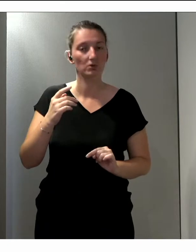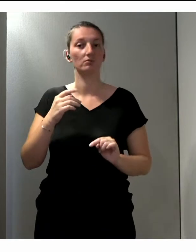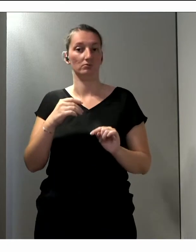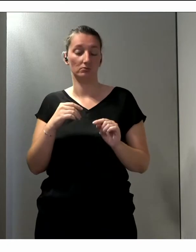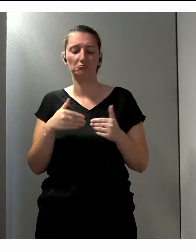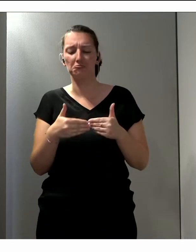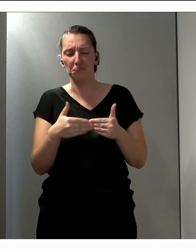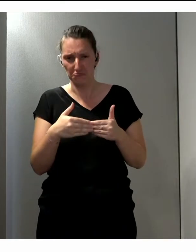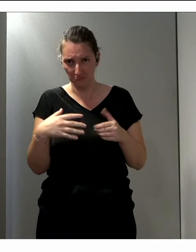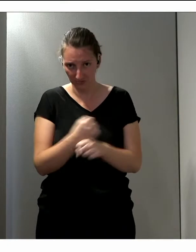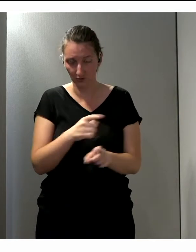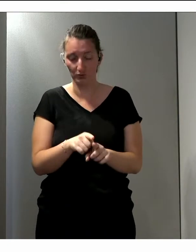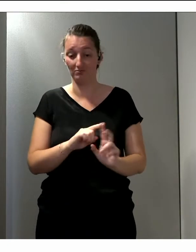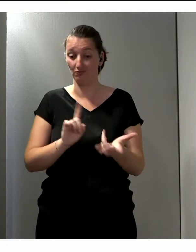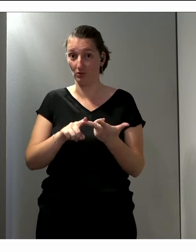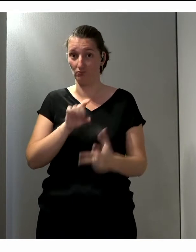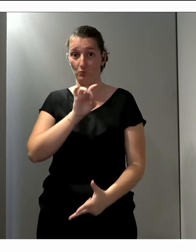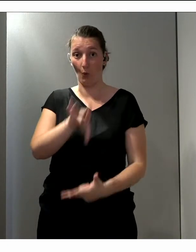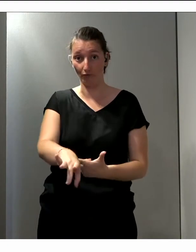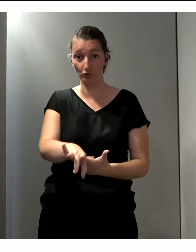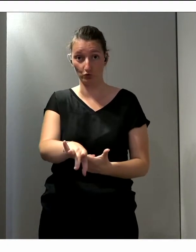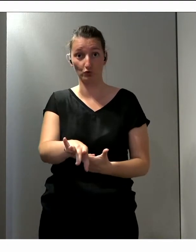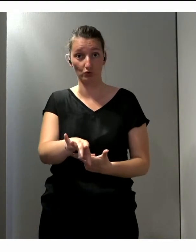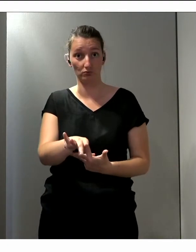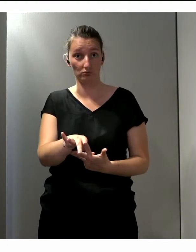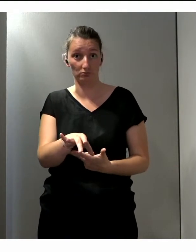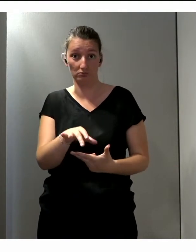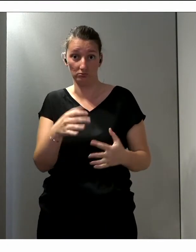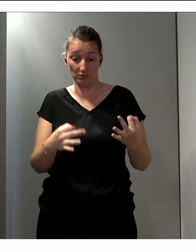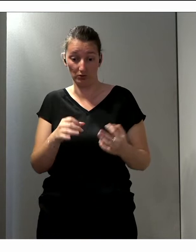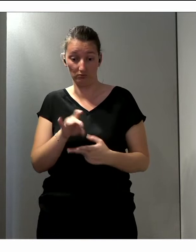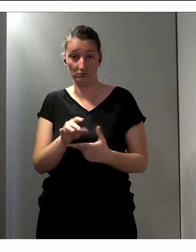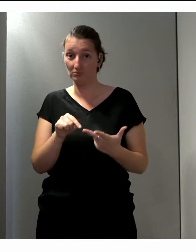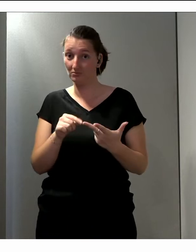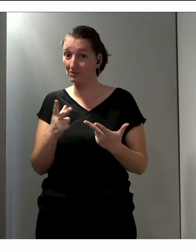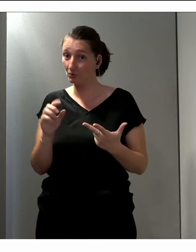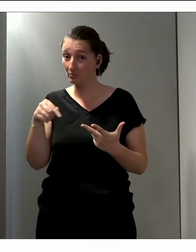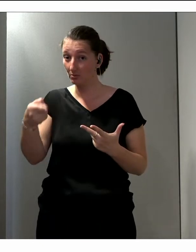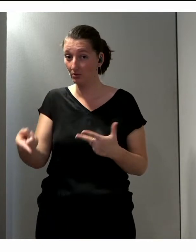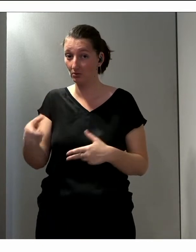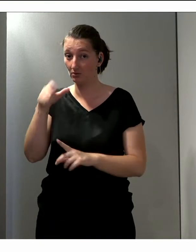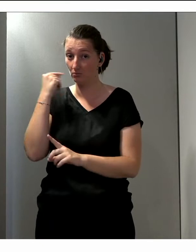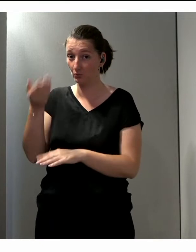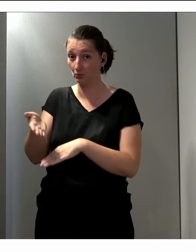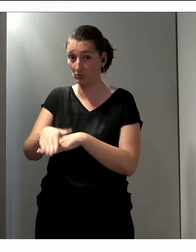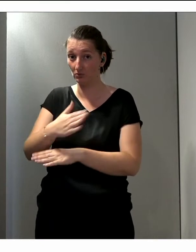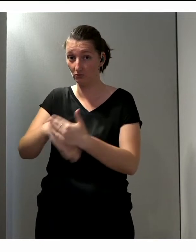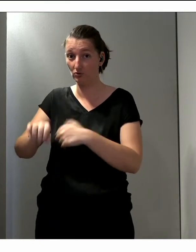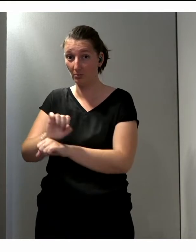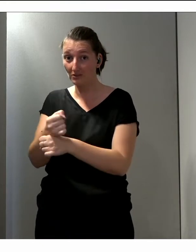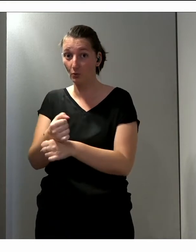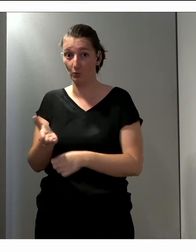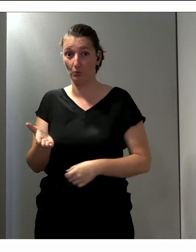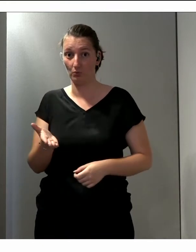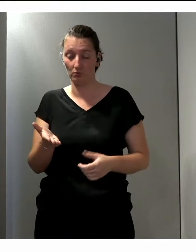troisième a été refusé par le tribunal d'application des peines et le monsieur d'ailleurs est quand même décédé 3 semaines après notre contrôle en cellule. C'était